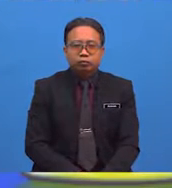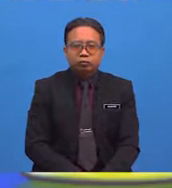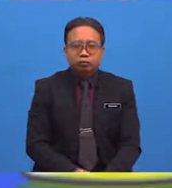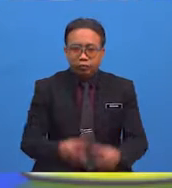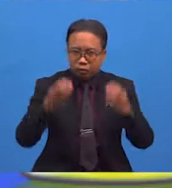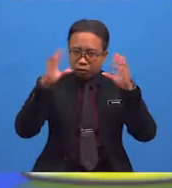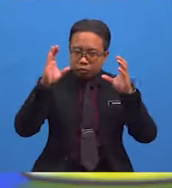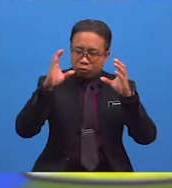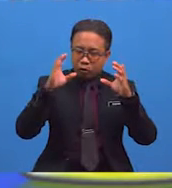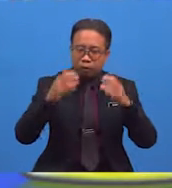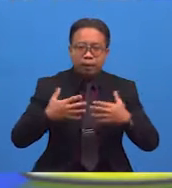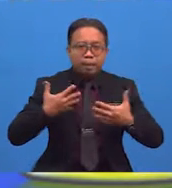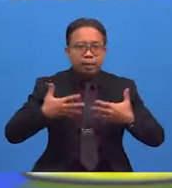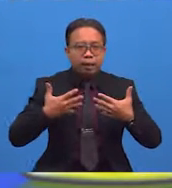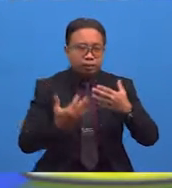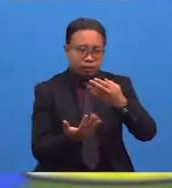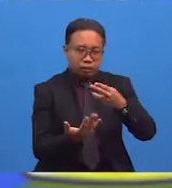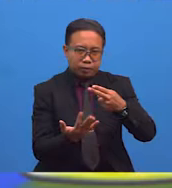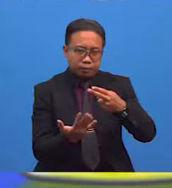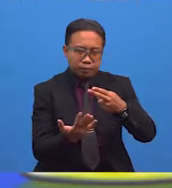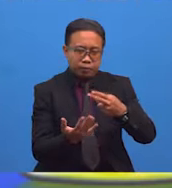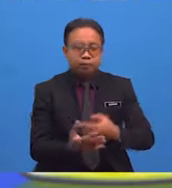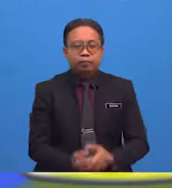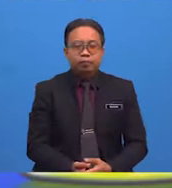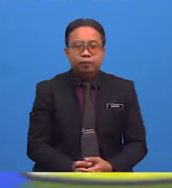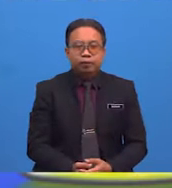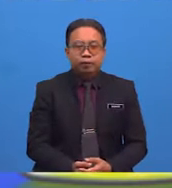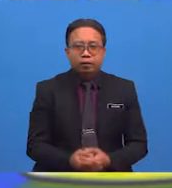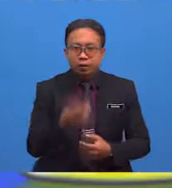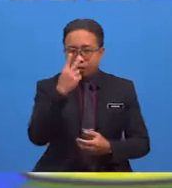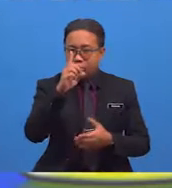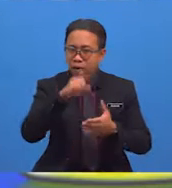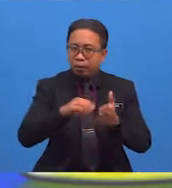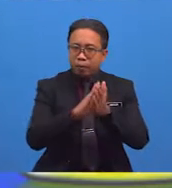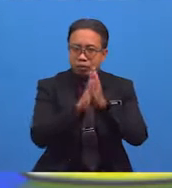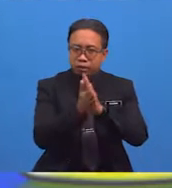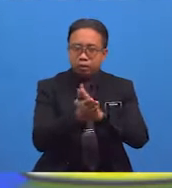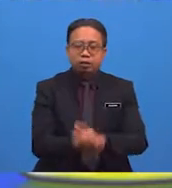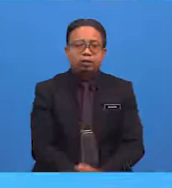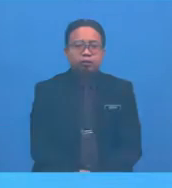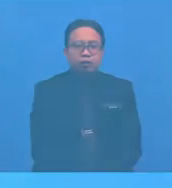Cikgu akan panaskan jalur dui logam ini. Perhatikan apa yang berlaku.